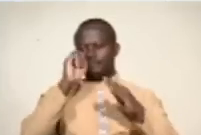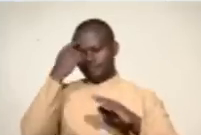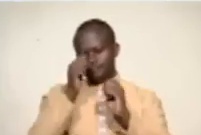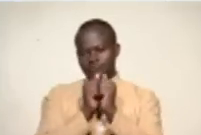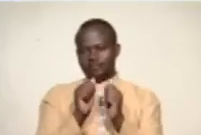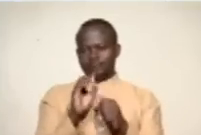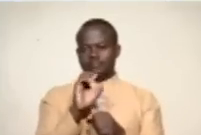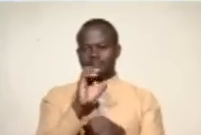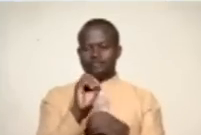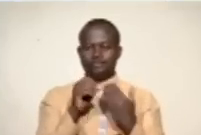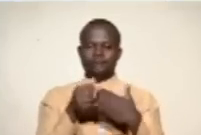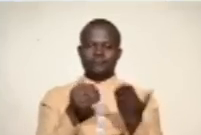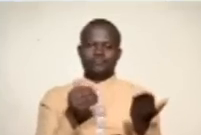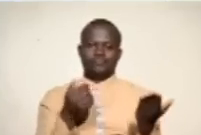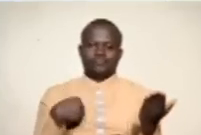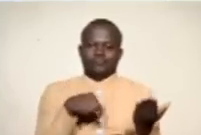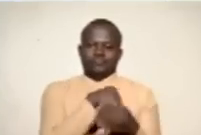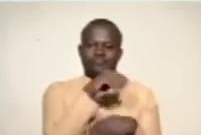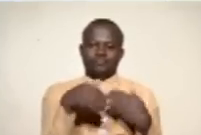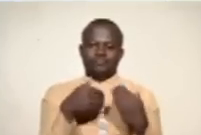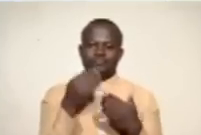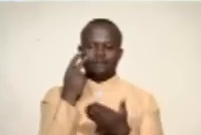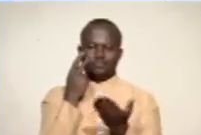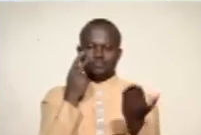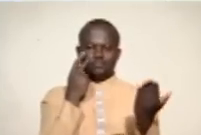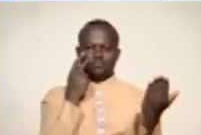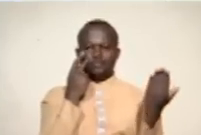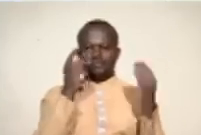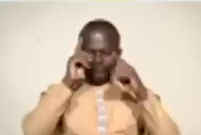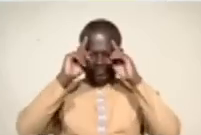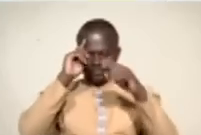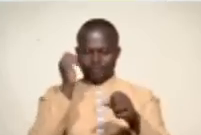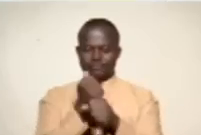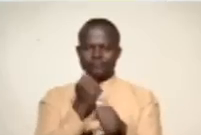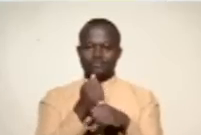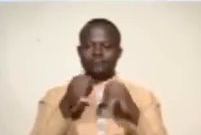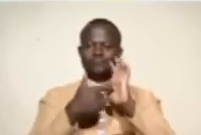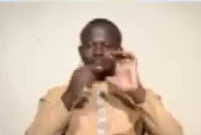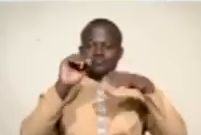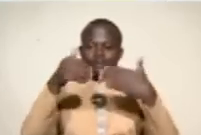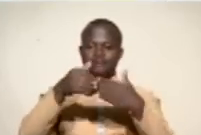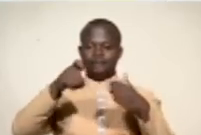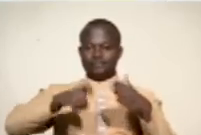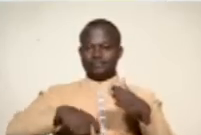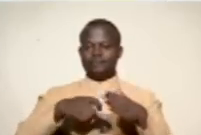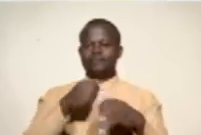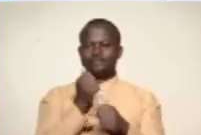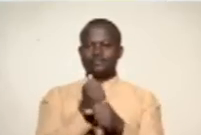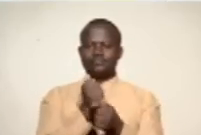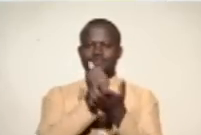na sosiyete sivile n'abikorera byibanze guteza imbere ihangwa ry'umurimo, hagaragajwe kandi ko hakenewe ingamba